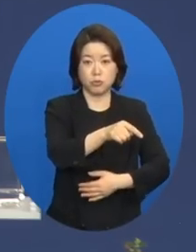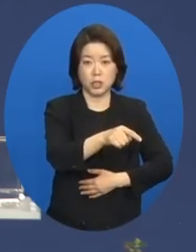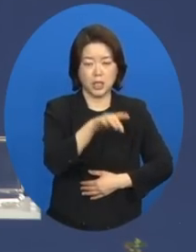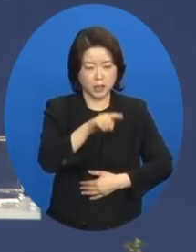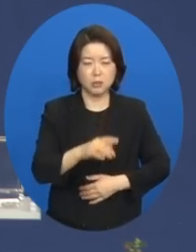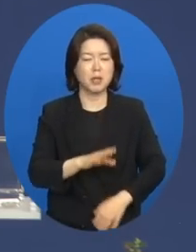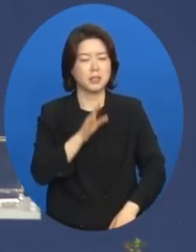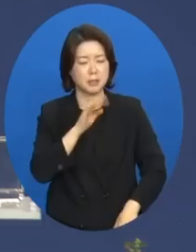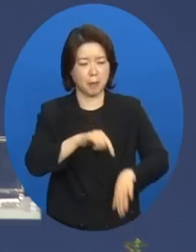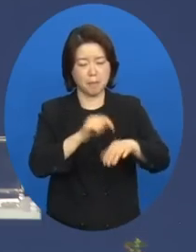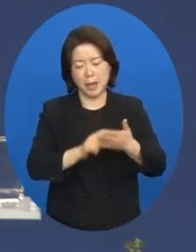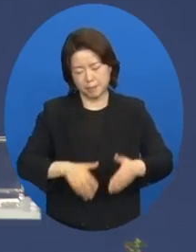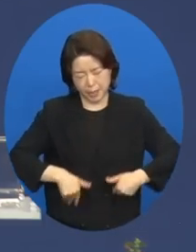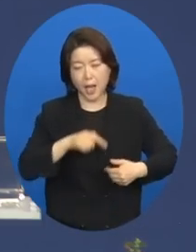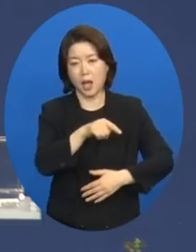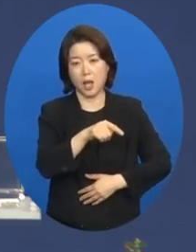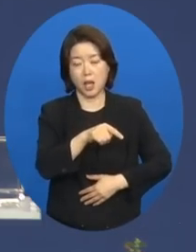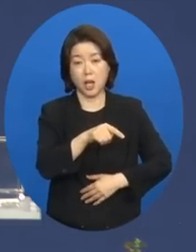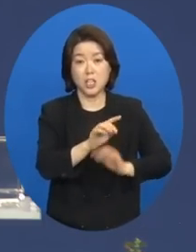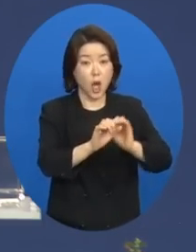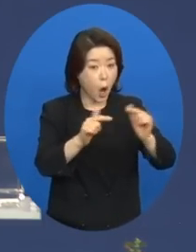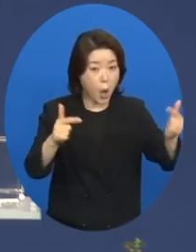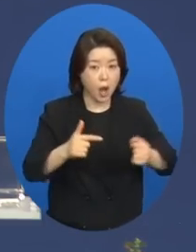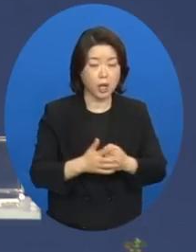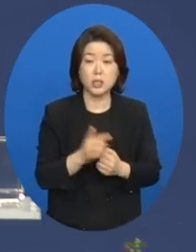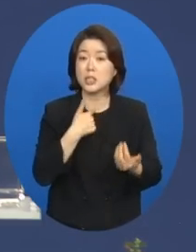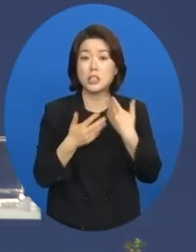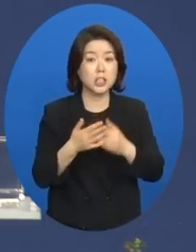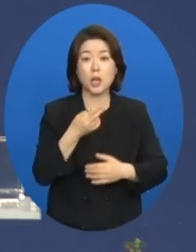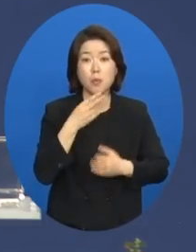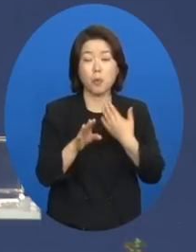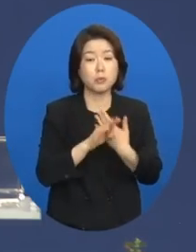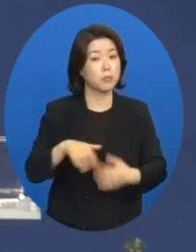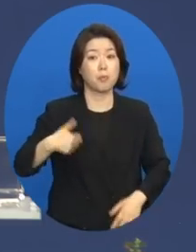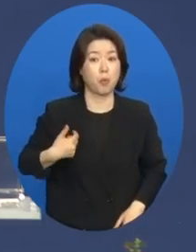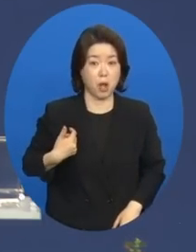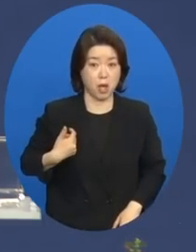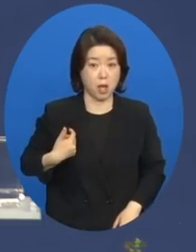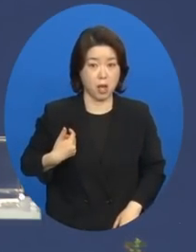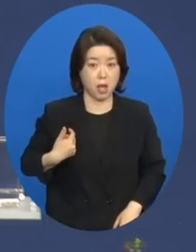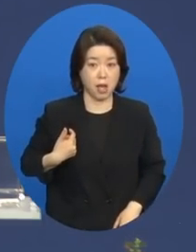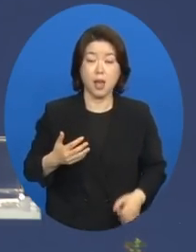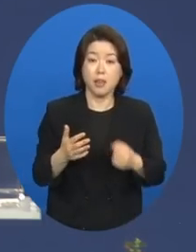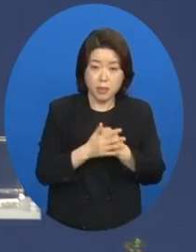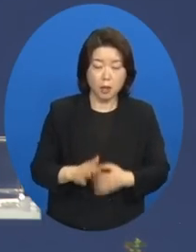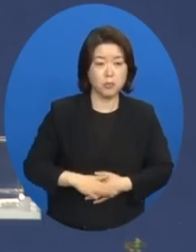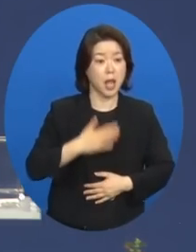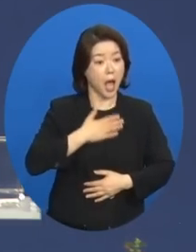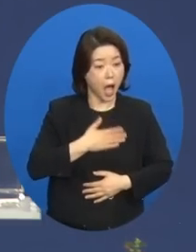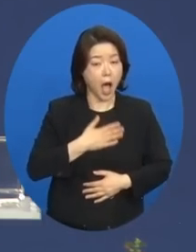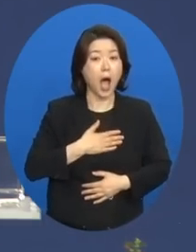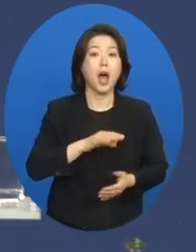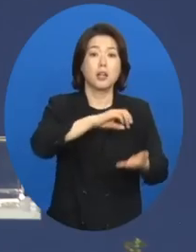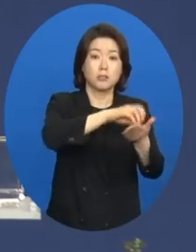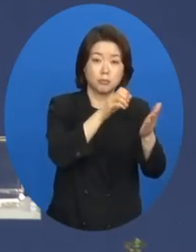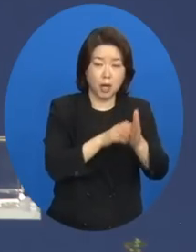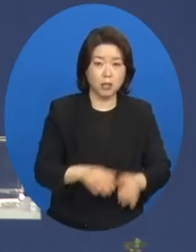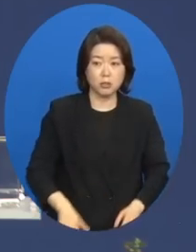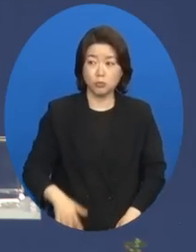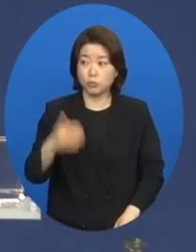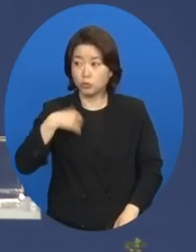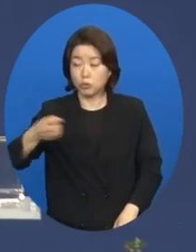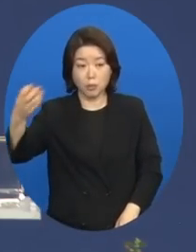그분 참 마음이 따뜻한 분이에요 이건 체험하지 않고는 알 수가 없는 거예요. 그래서 알아지는 만큼 누가 뭐라고